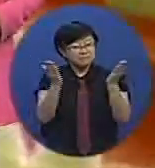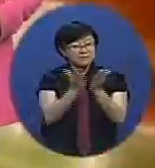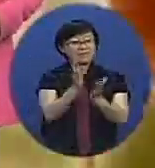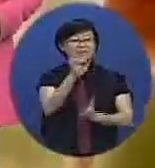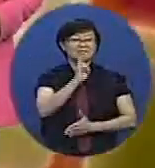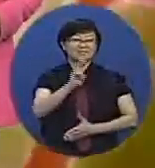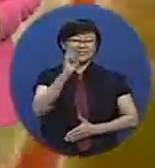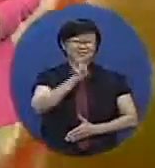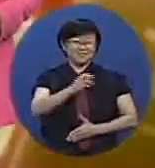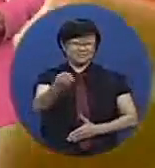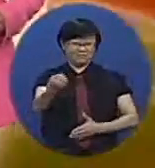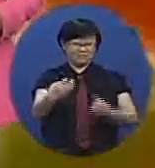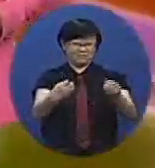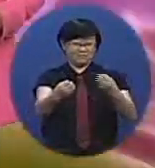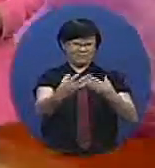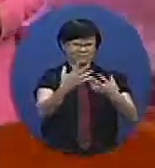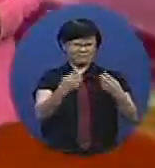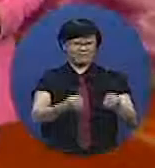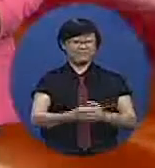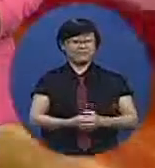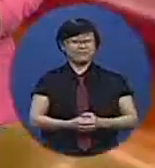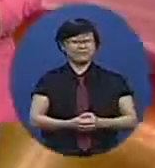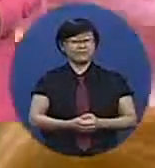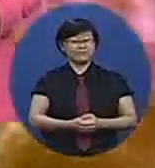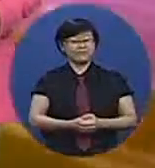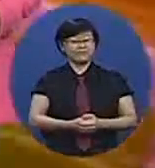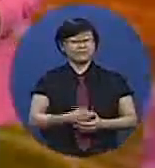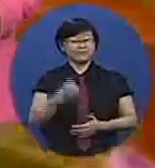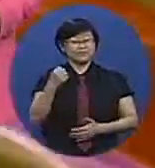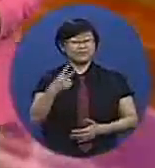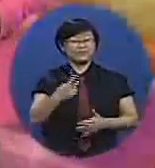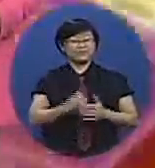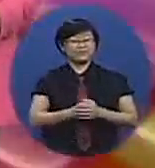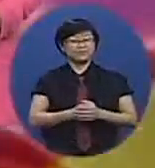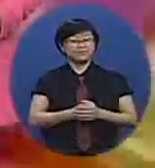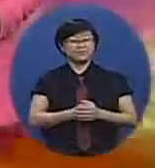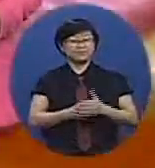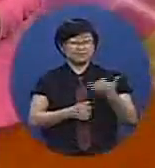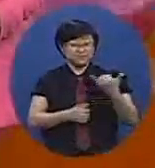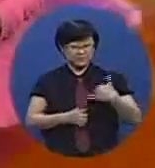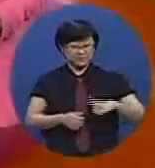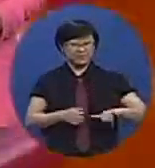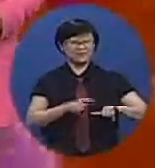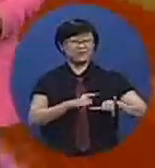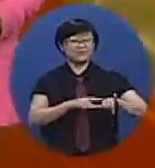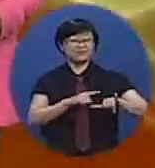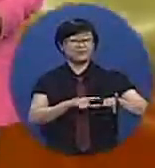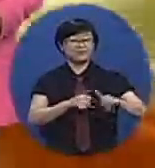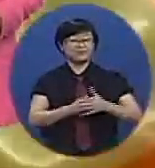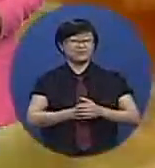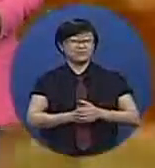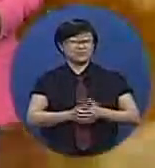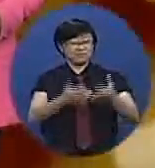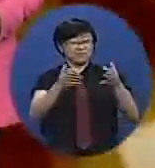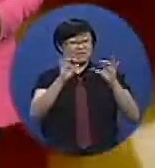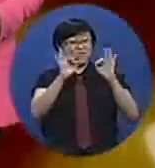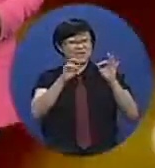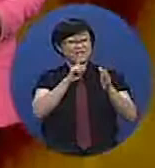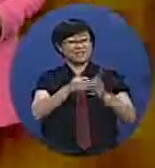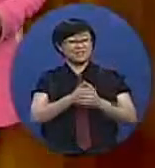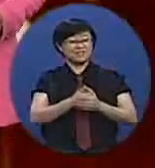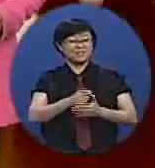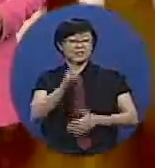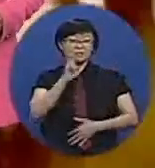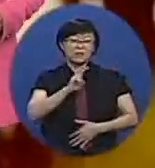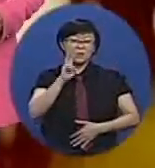다 난리예요. 그리고요. 네. 네. 그 자녀들을 지금 이제 보라 걸란 뒤 네. 이